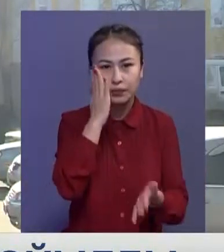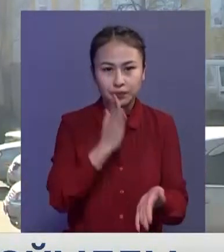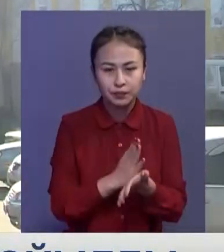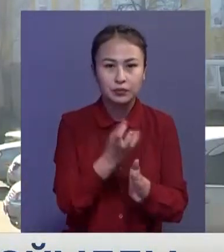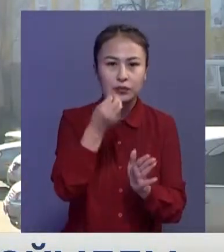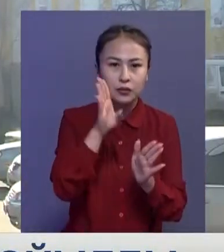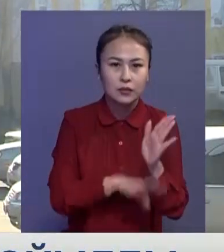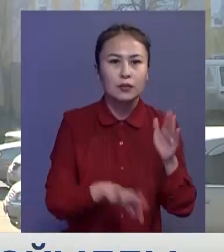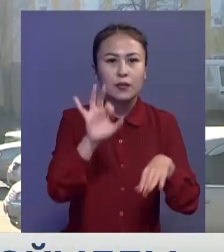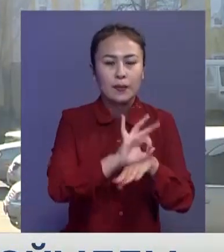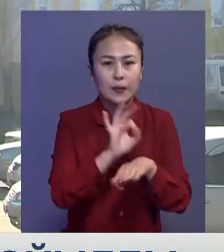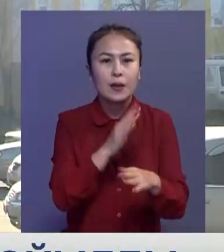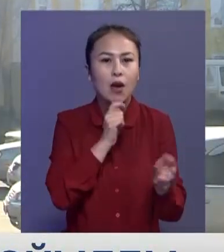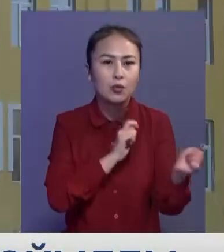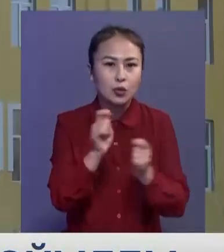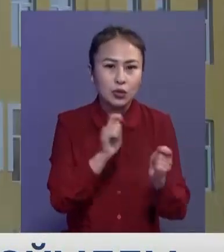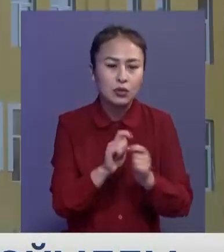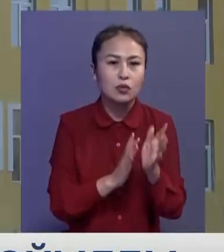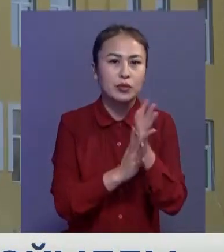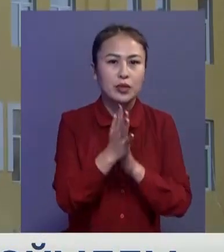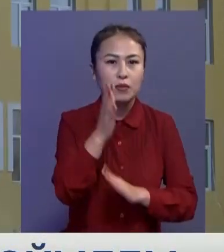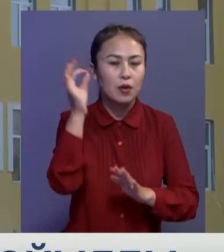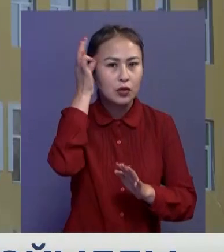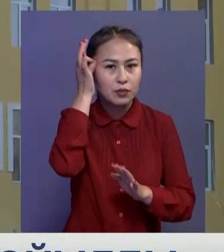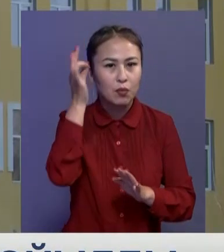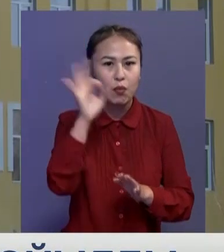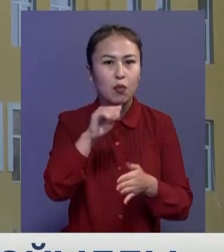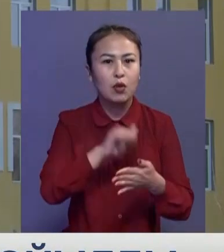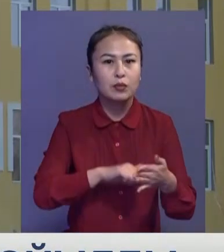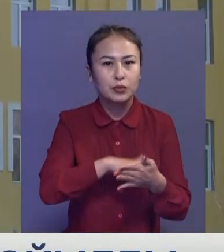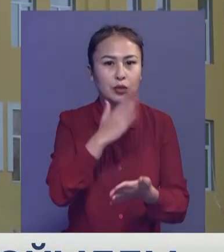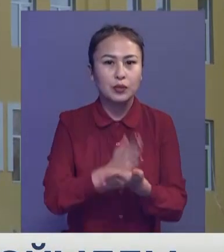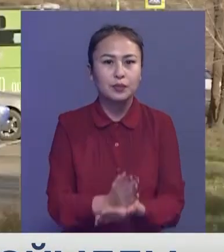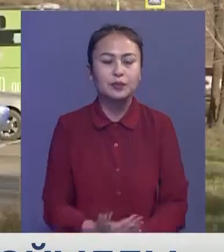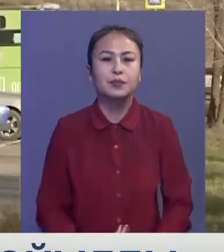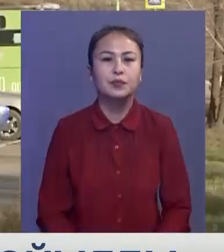қосылған, әндеттің өршуіне тұрғындардың қауіпсіздік шараларын ескермеуі себеп болып тұр.